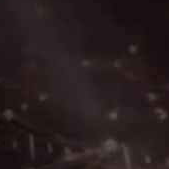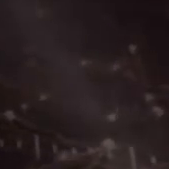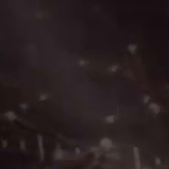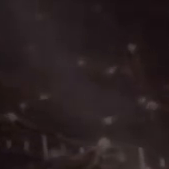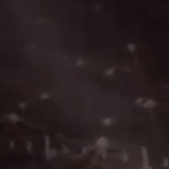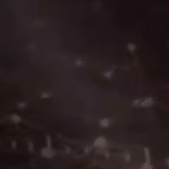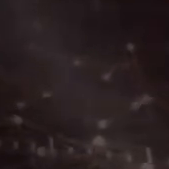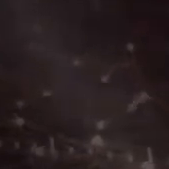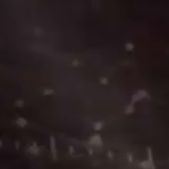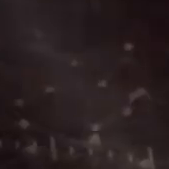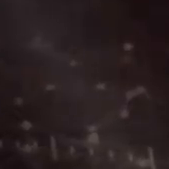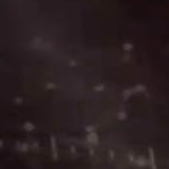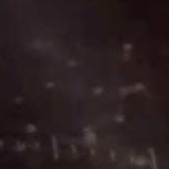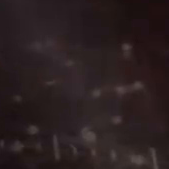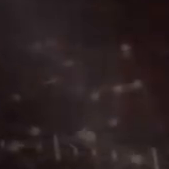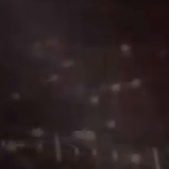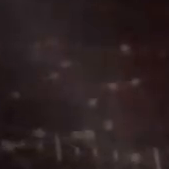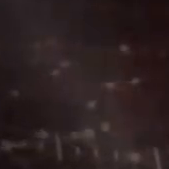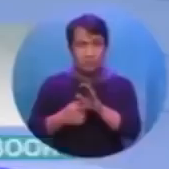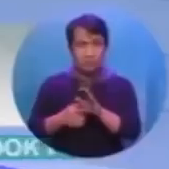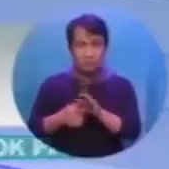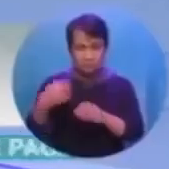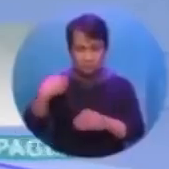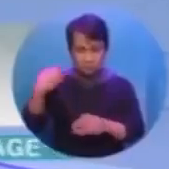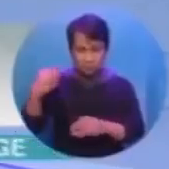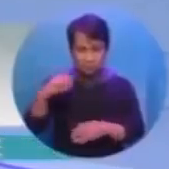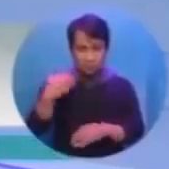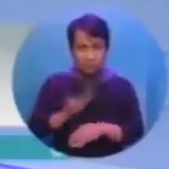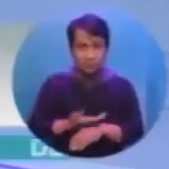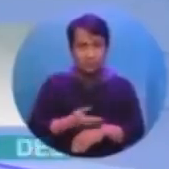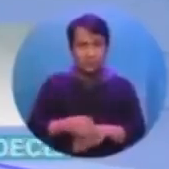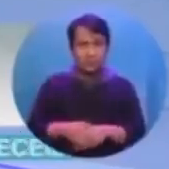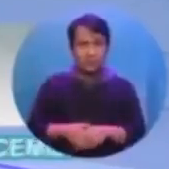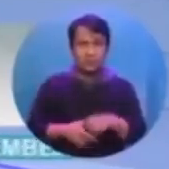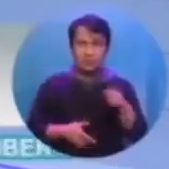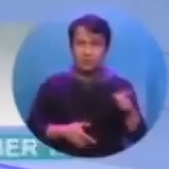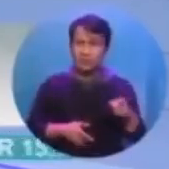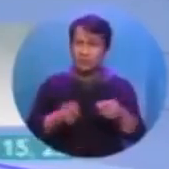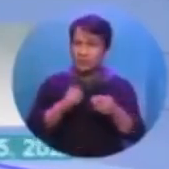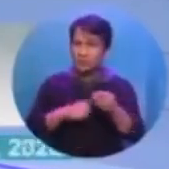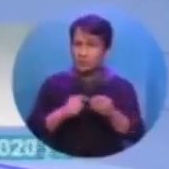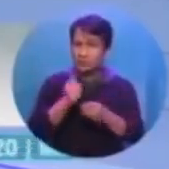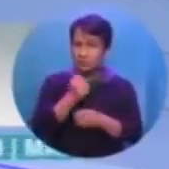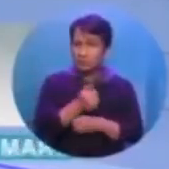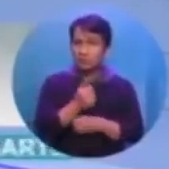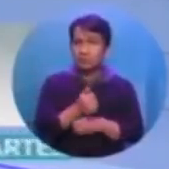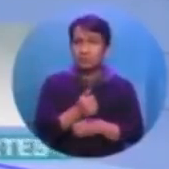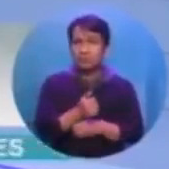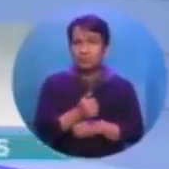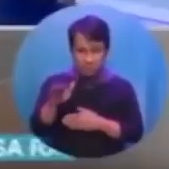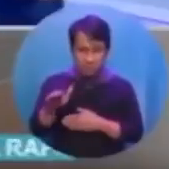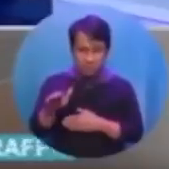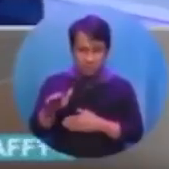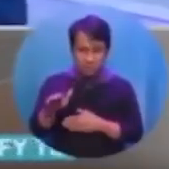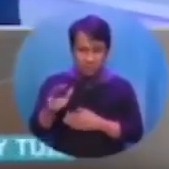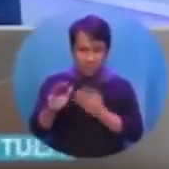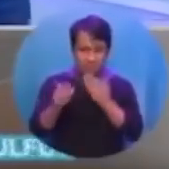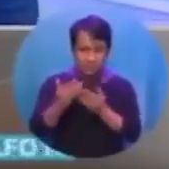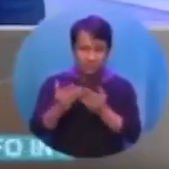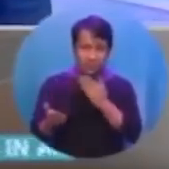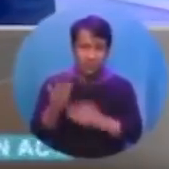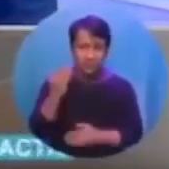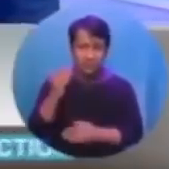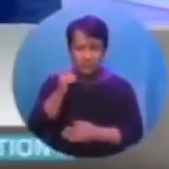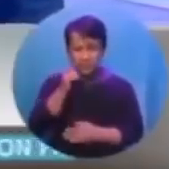yung amo ng namatay. Pinsan po ito ng biktima na kung saan siya po ay naninilbihan bilang driver nila. Magandang umaga po, Ma'am